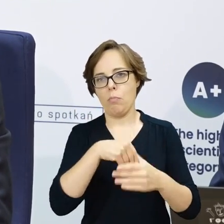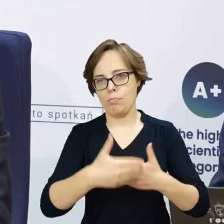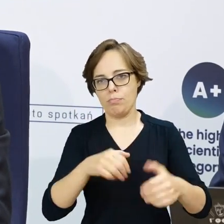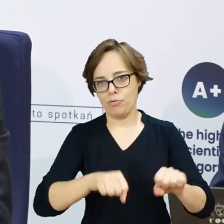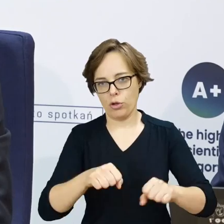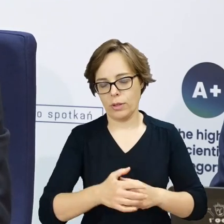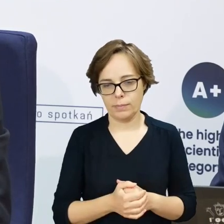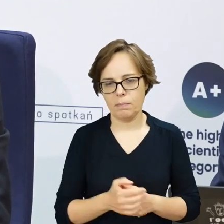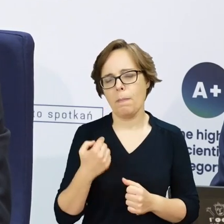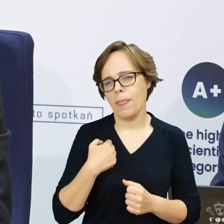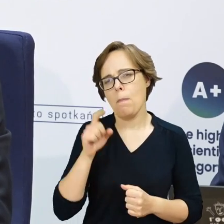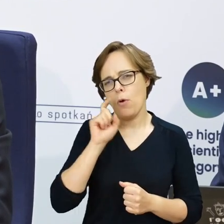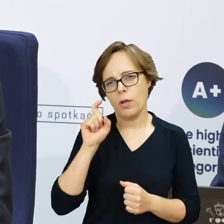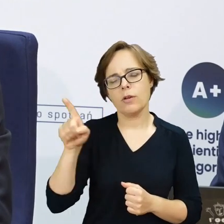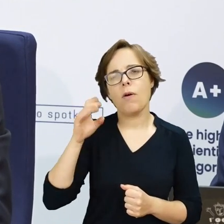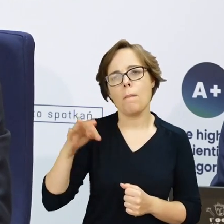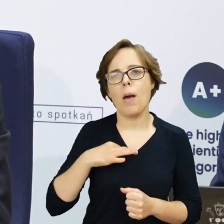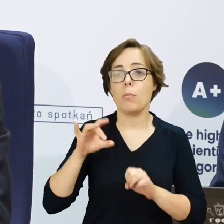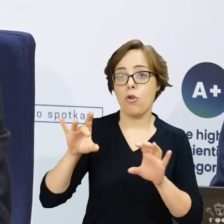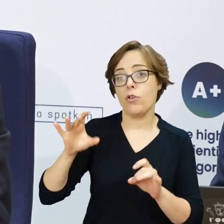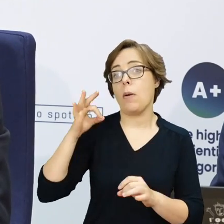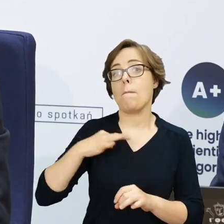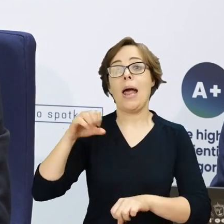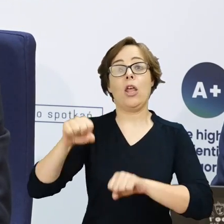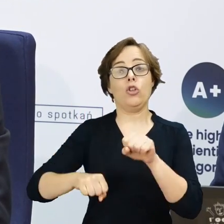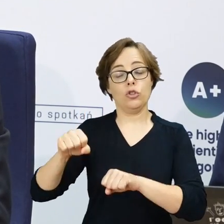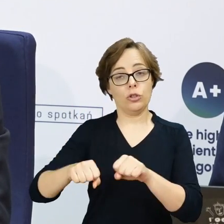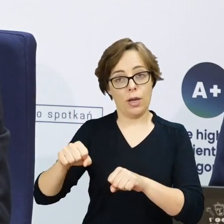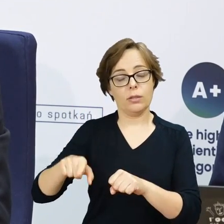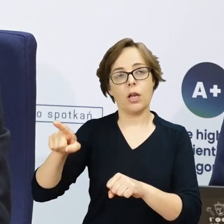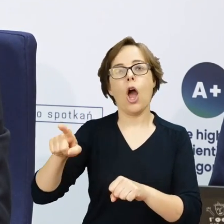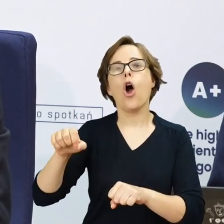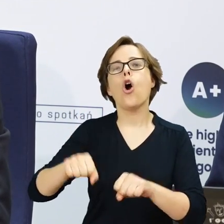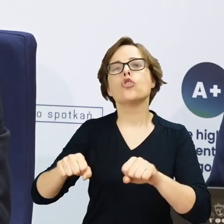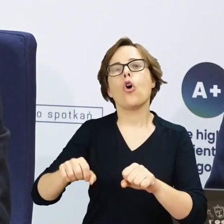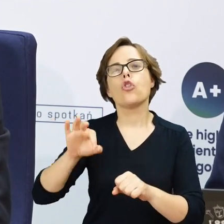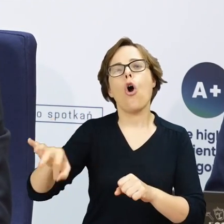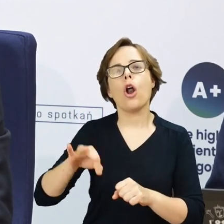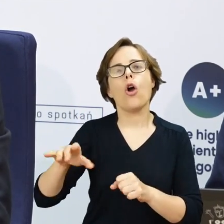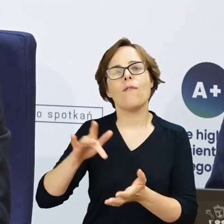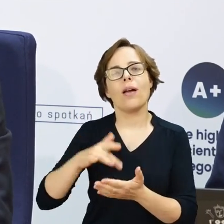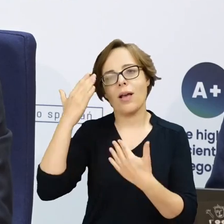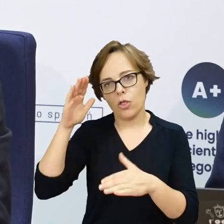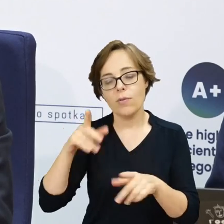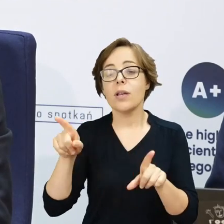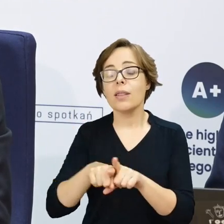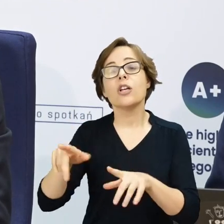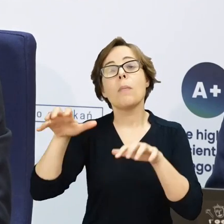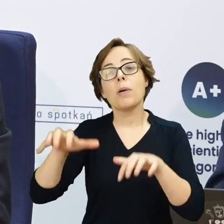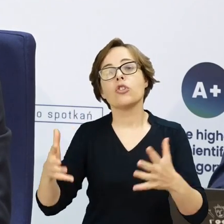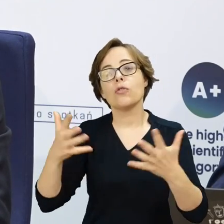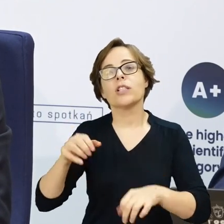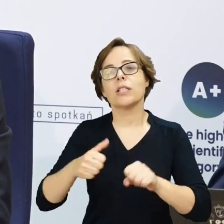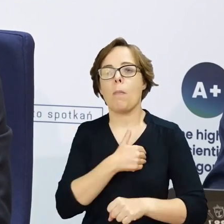profesora, pana sędziego Sądu Okręgowego w Katowicach, ale także prezes Stowarzyszenia Sędziów Polskich Justicja też będzie integrować te